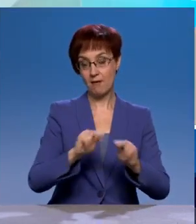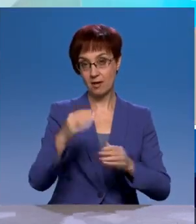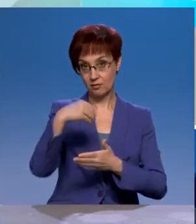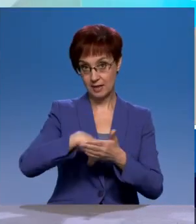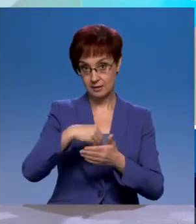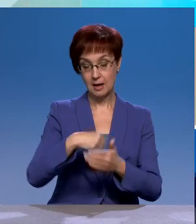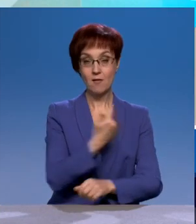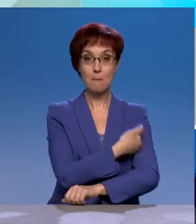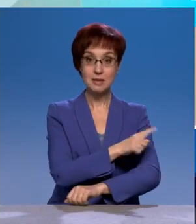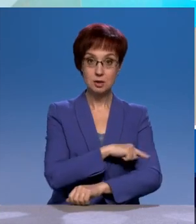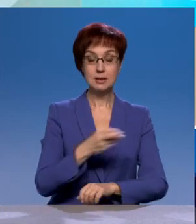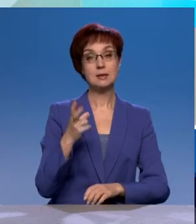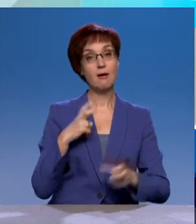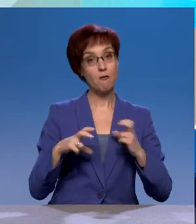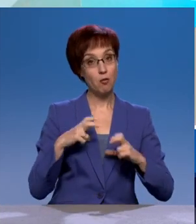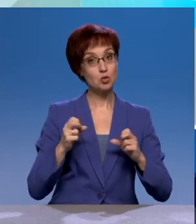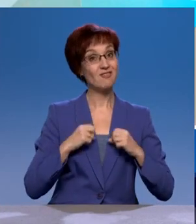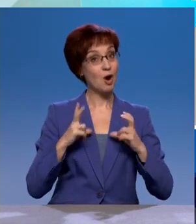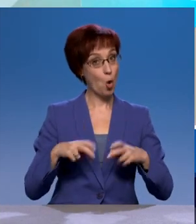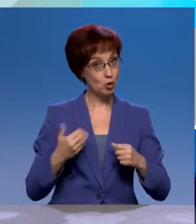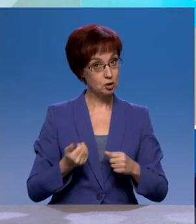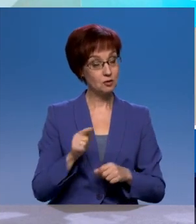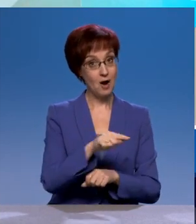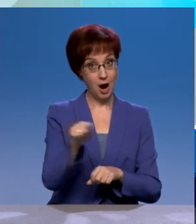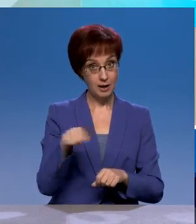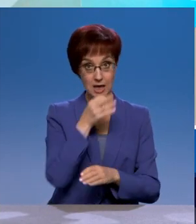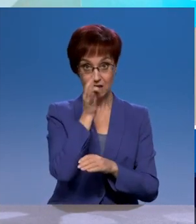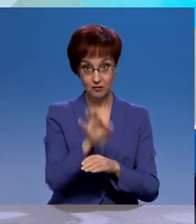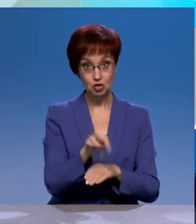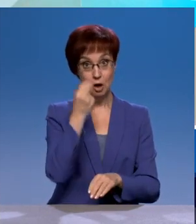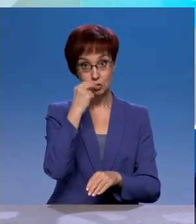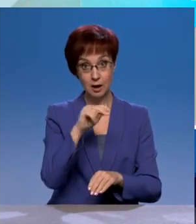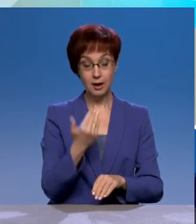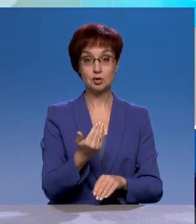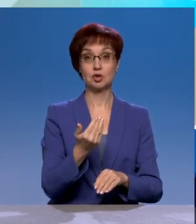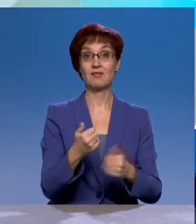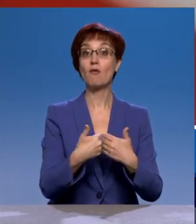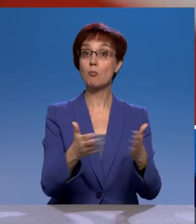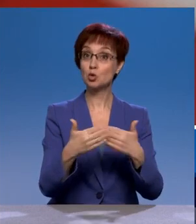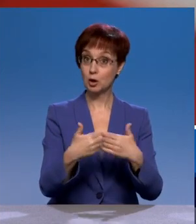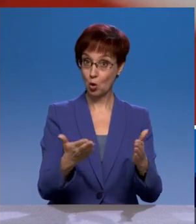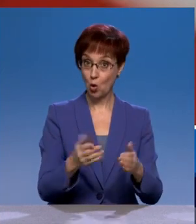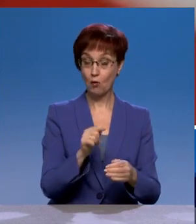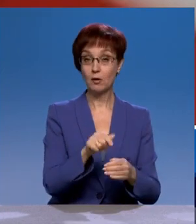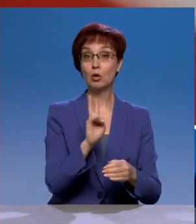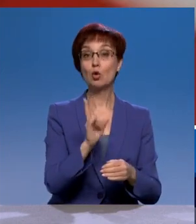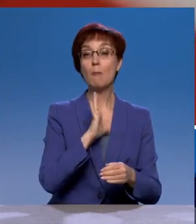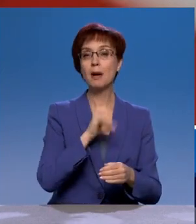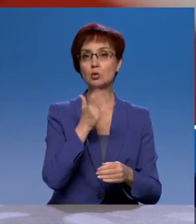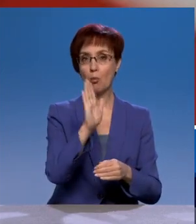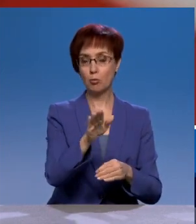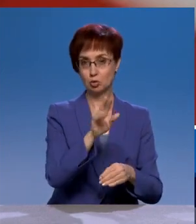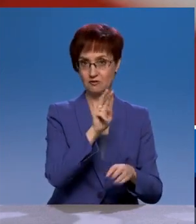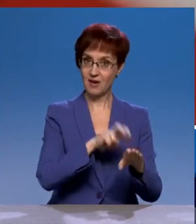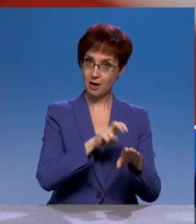колледжей, который, кстати, отвечает за качество тех медсестер и врачей, которые выходят из-за стен институтов и медицинских колледжей, где